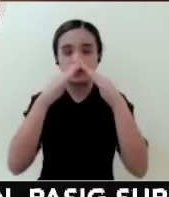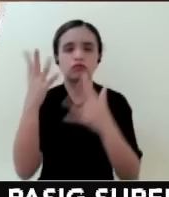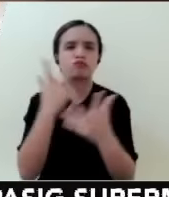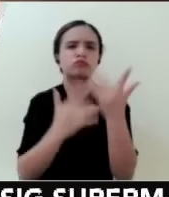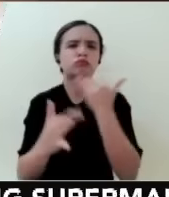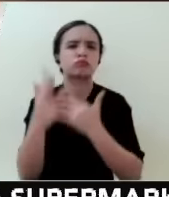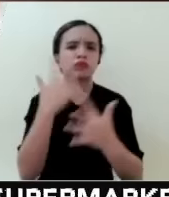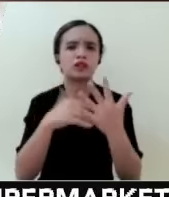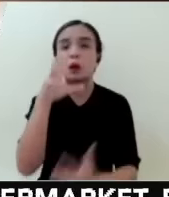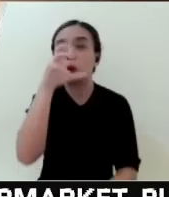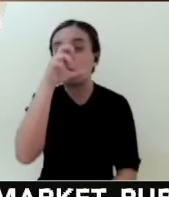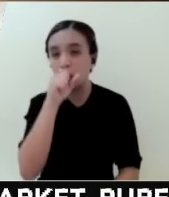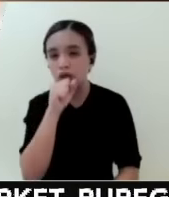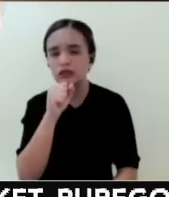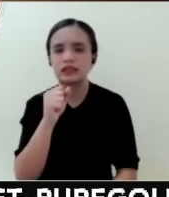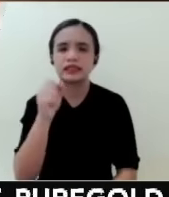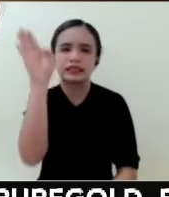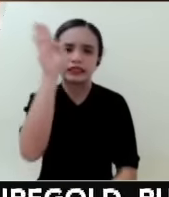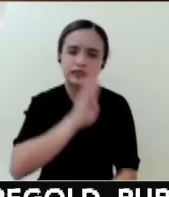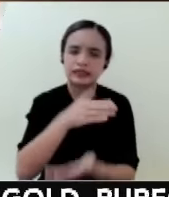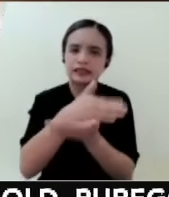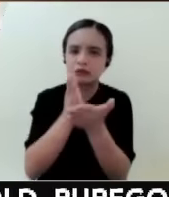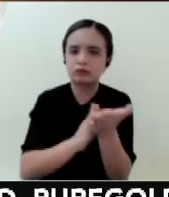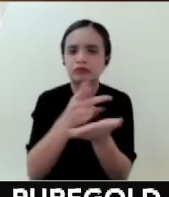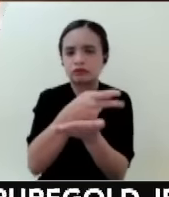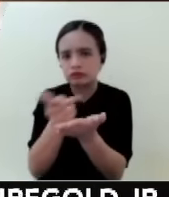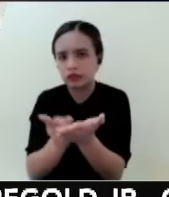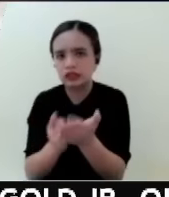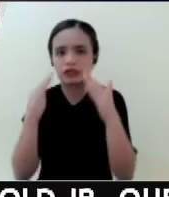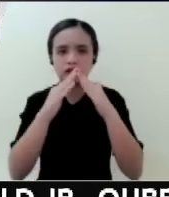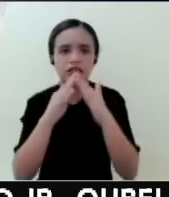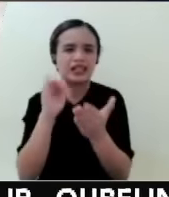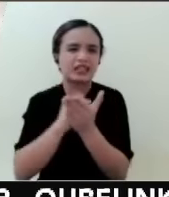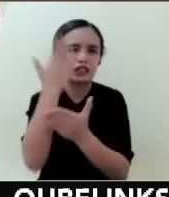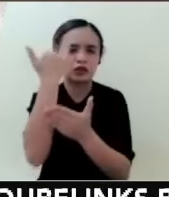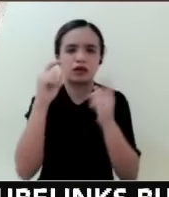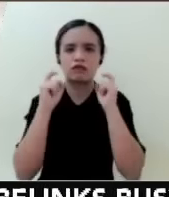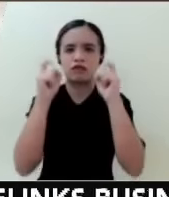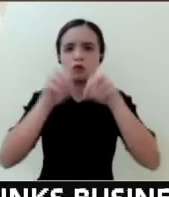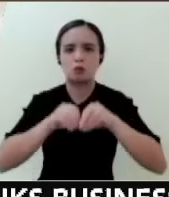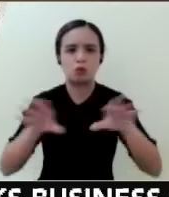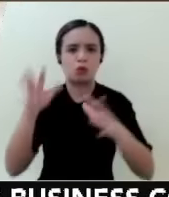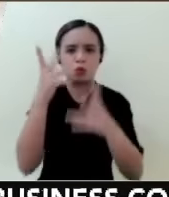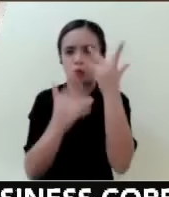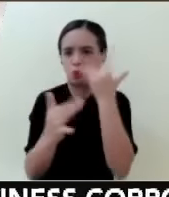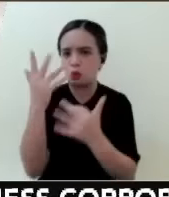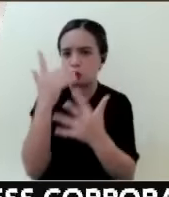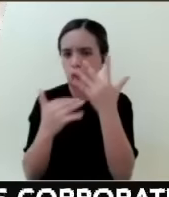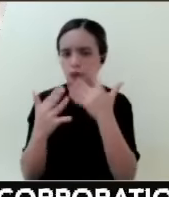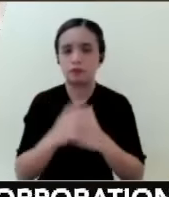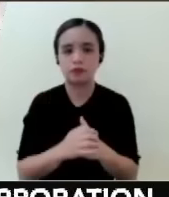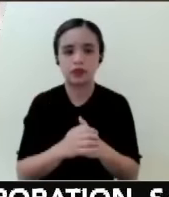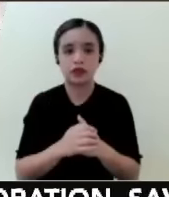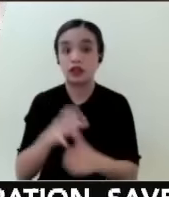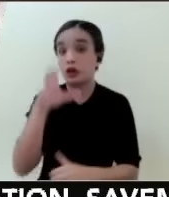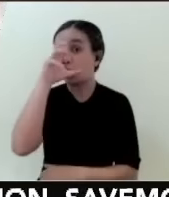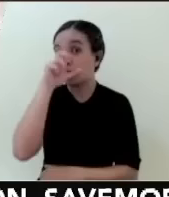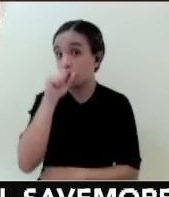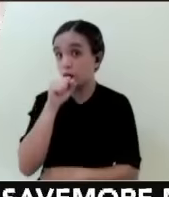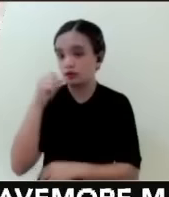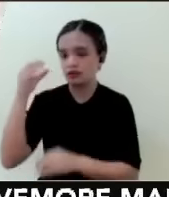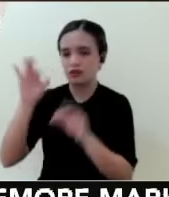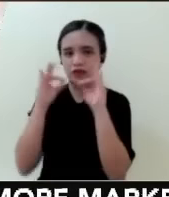at sira na ang ilang bahagi ng bahay, kaya mabilis kumalat ang apoy. Ang ancestral house nila, which is